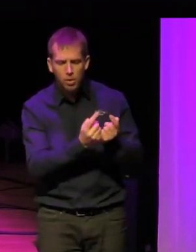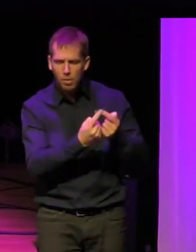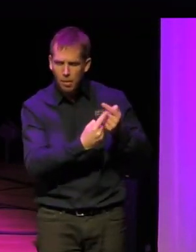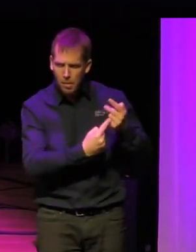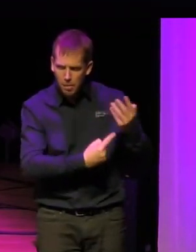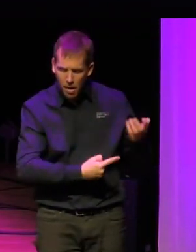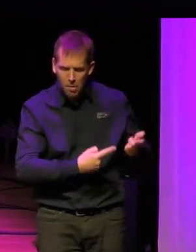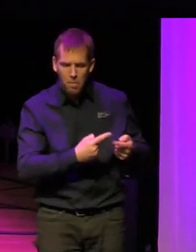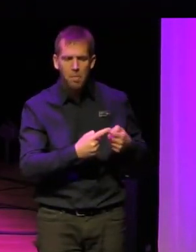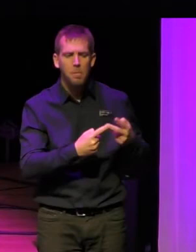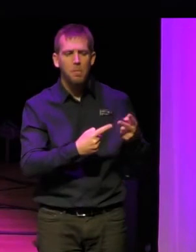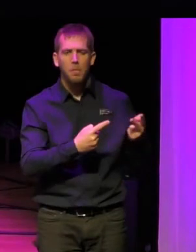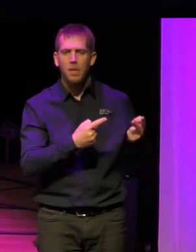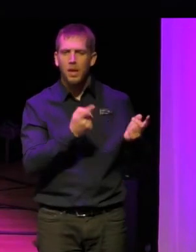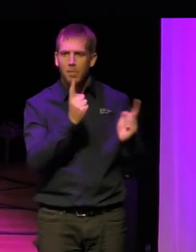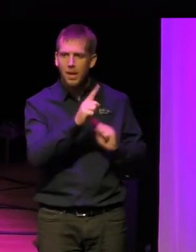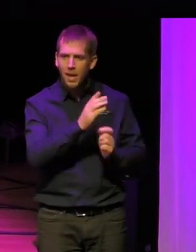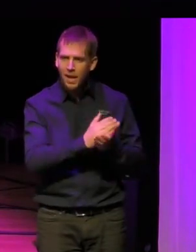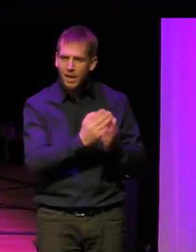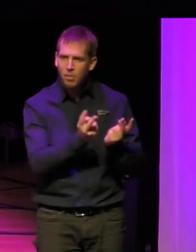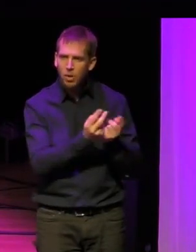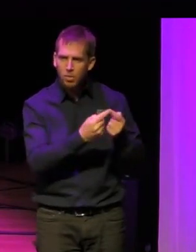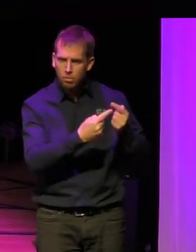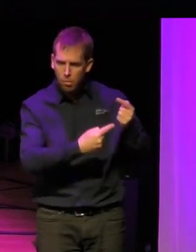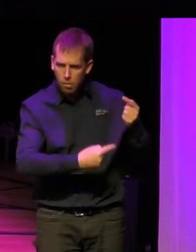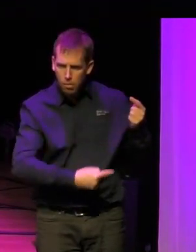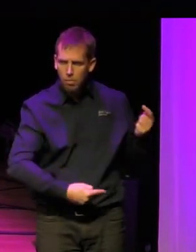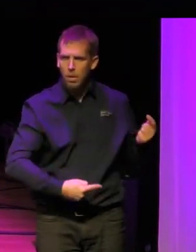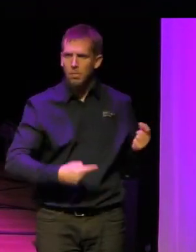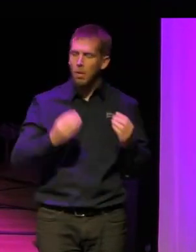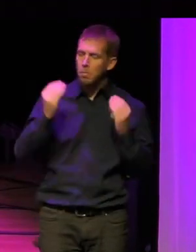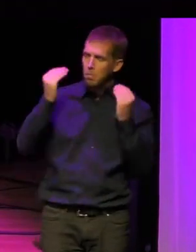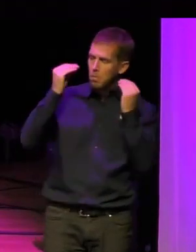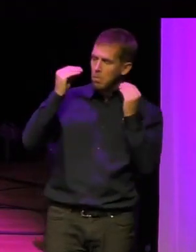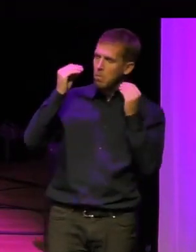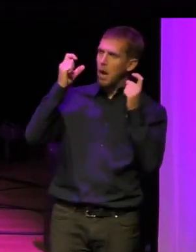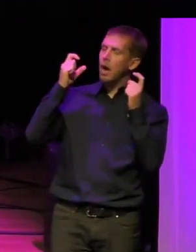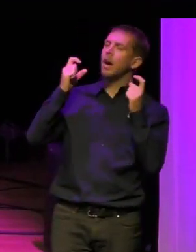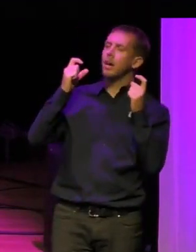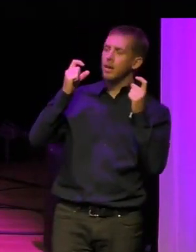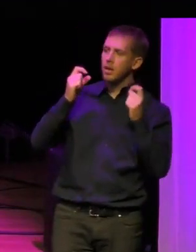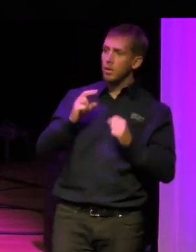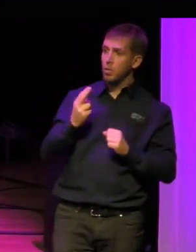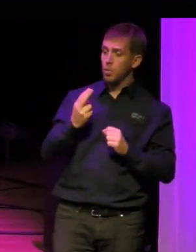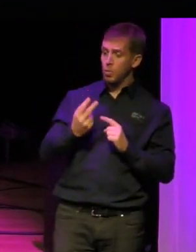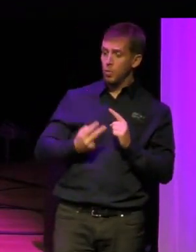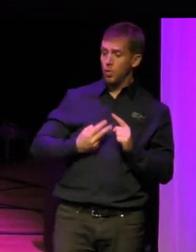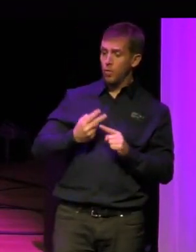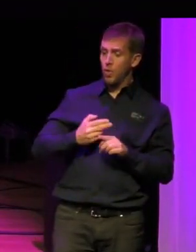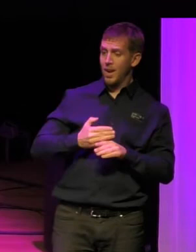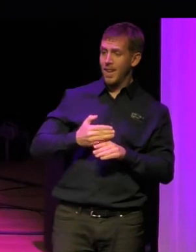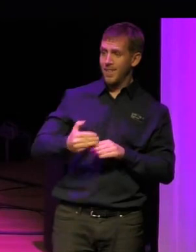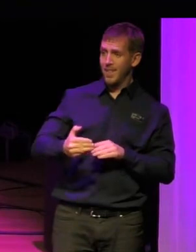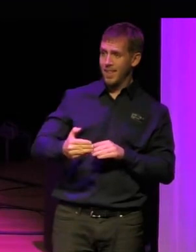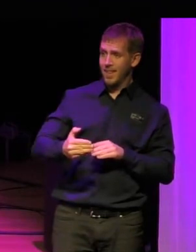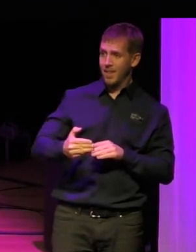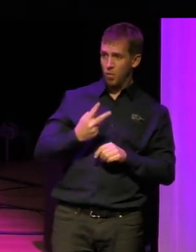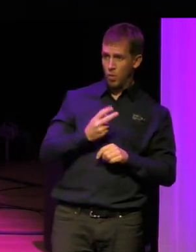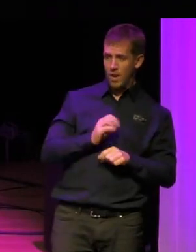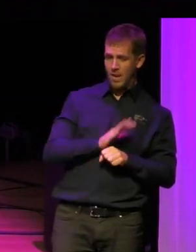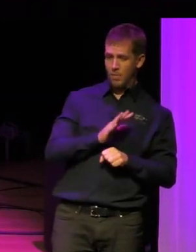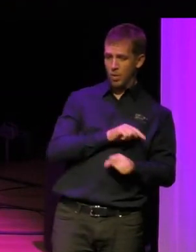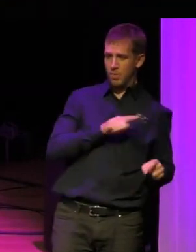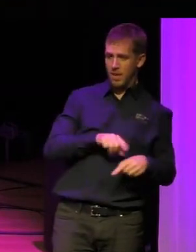innebär och vad mänskliga rättigheter betyder. Och nu efter 2 år sedan vi kom till Sverige